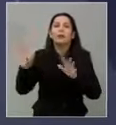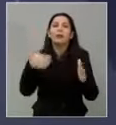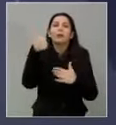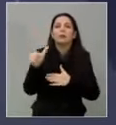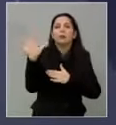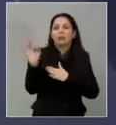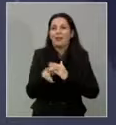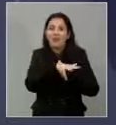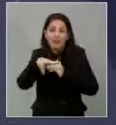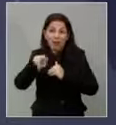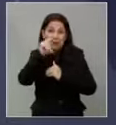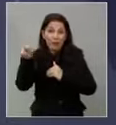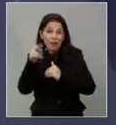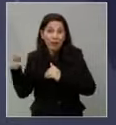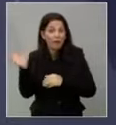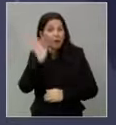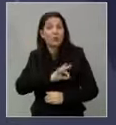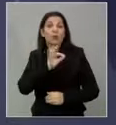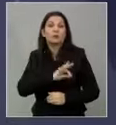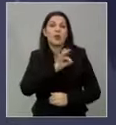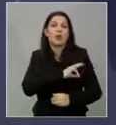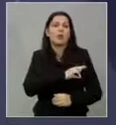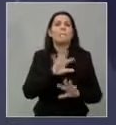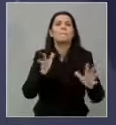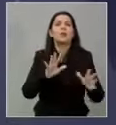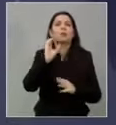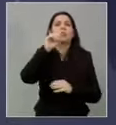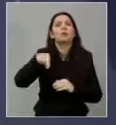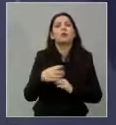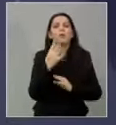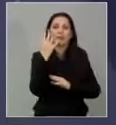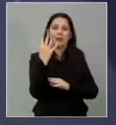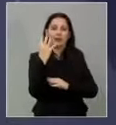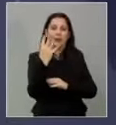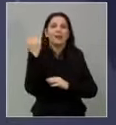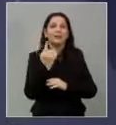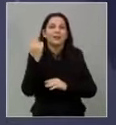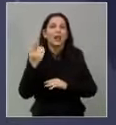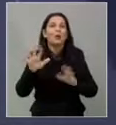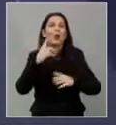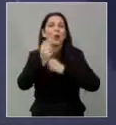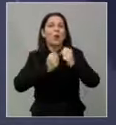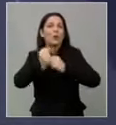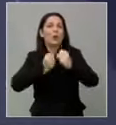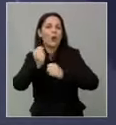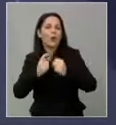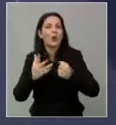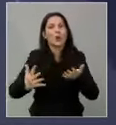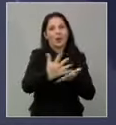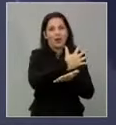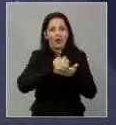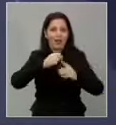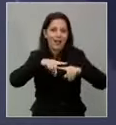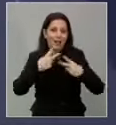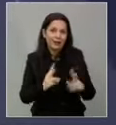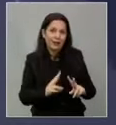εκατομμύρια ευρώ ή 0,4% κάθε χρόνο στο ΑΕΠ της πόλης και περισσότερες από